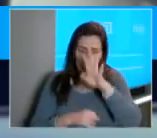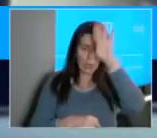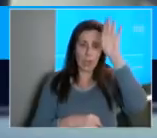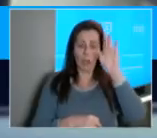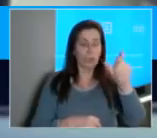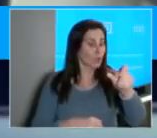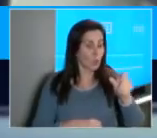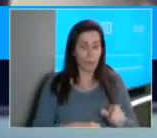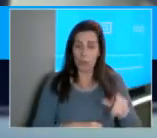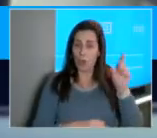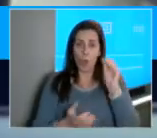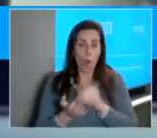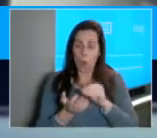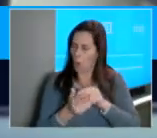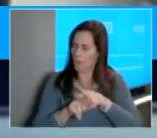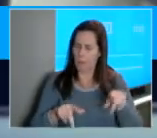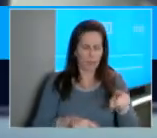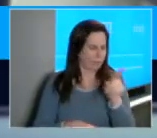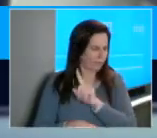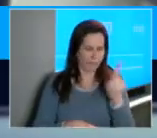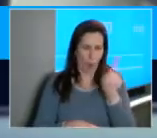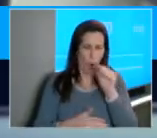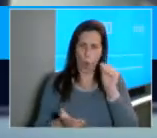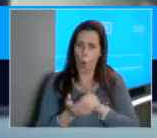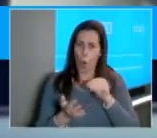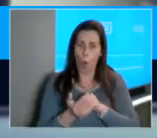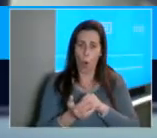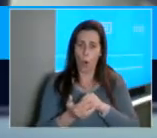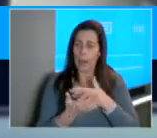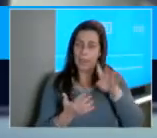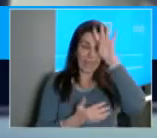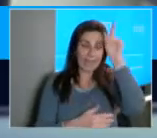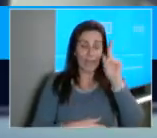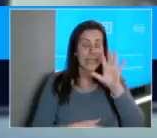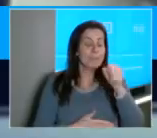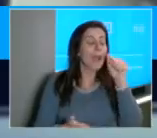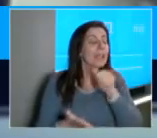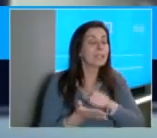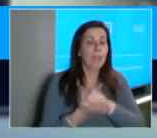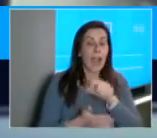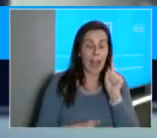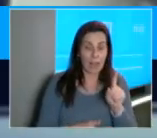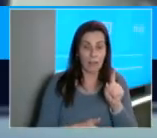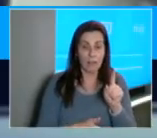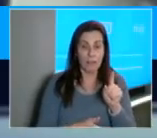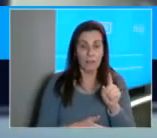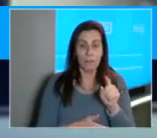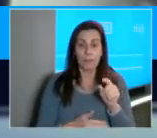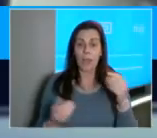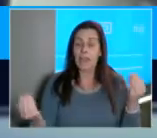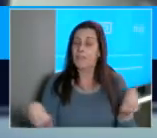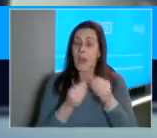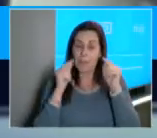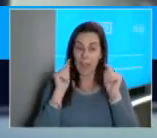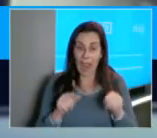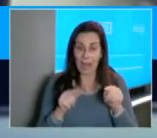ושומרון עדיין לא בסטטוס הזה ולא במצב שבו אנחנו מתמודדים שם מול איראן. אם חלילה אמירות